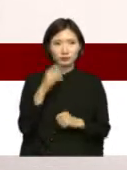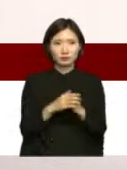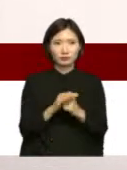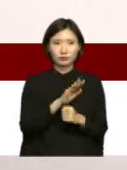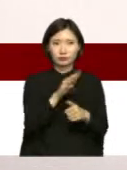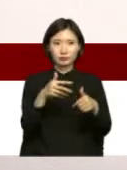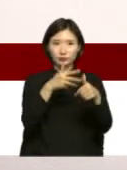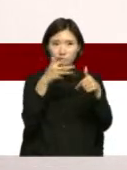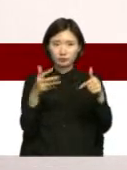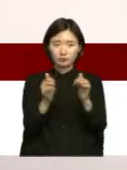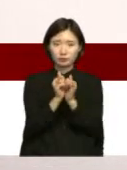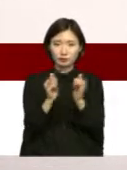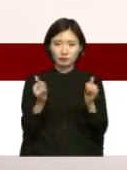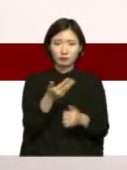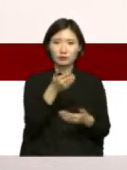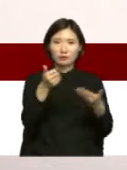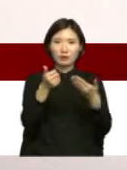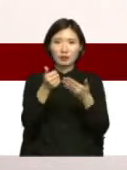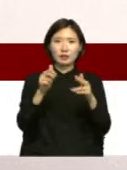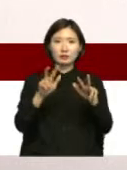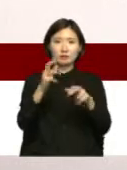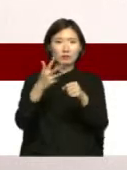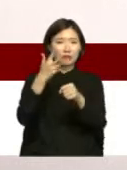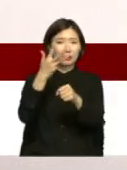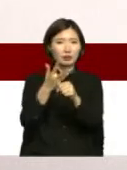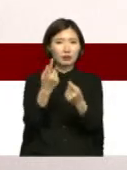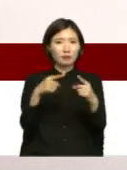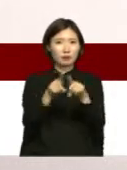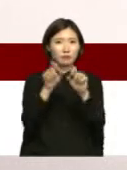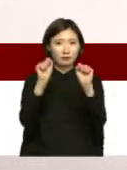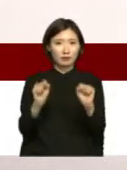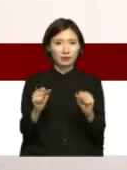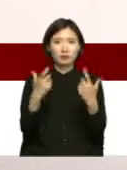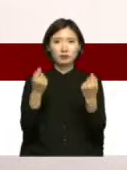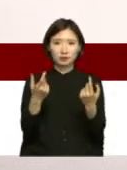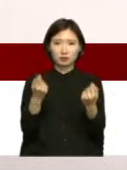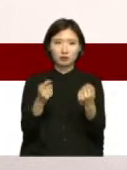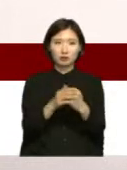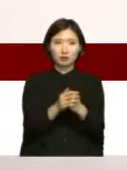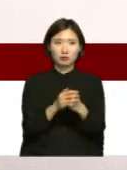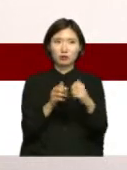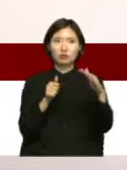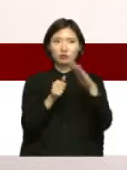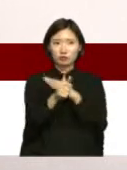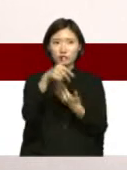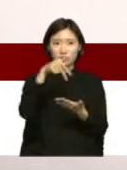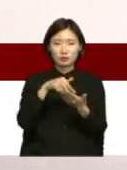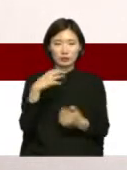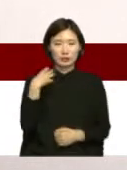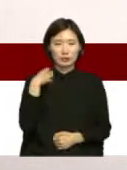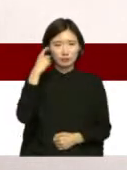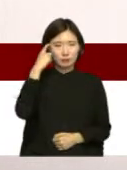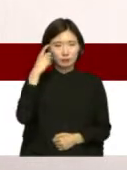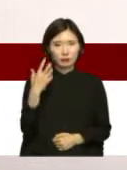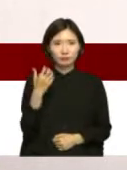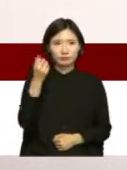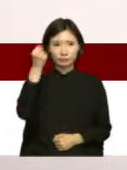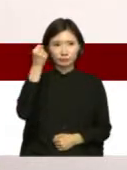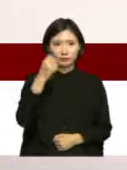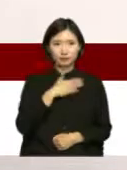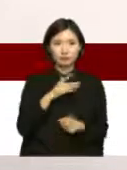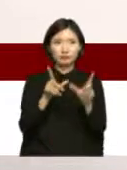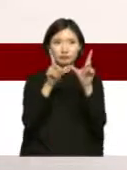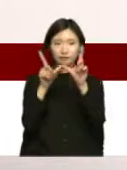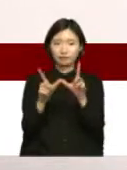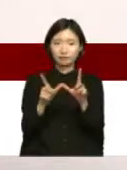우리 금천구 주민 여러분들께서 지금 8년 함께해 주신 것처럼 주인으로서 책임의식을 갖고 내